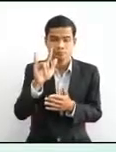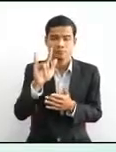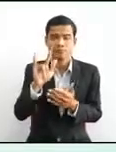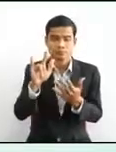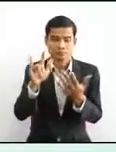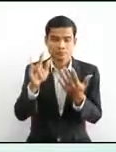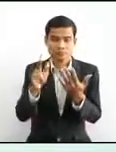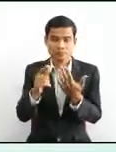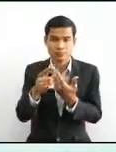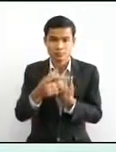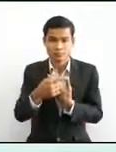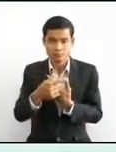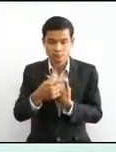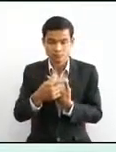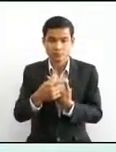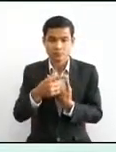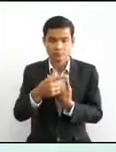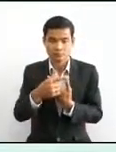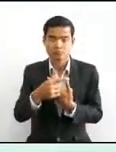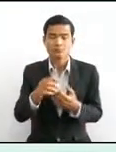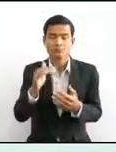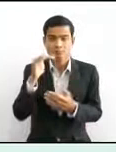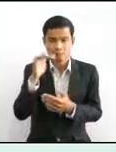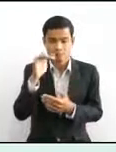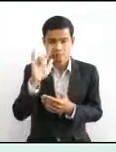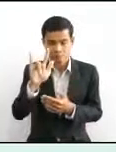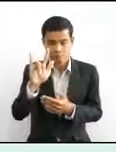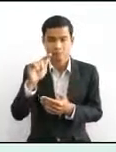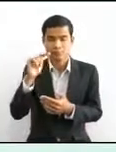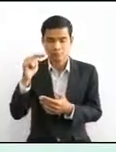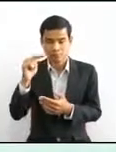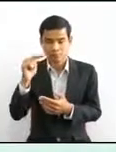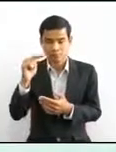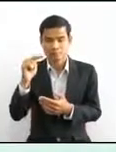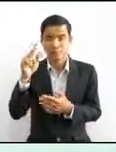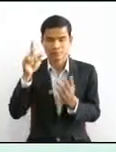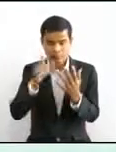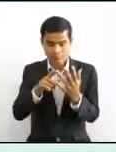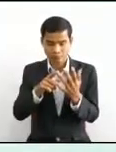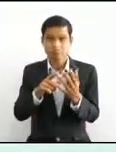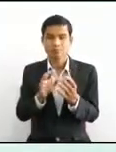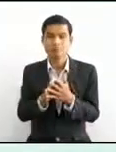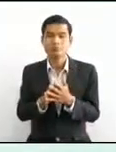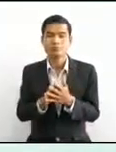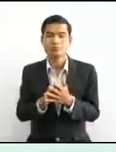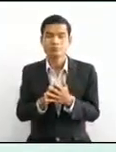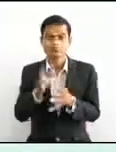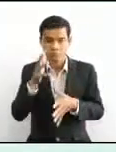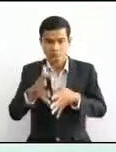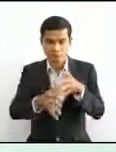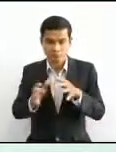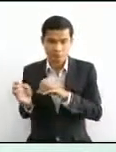bò bò nừng ó bong bên tạ muối bong